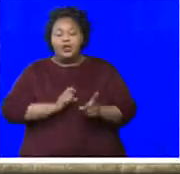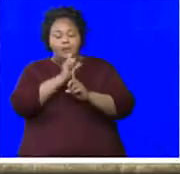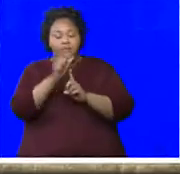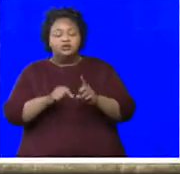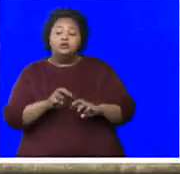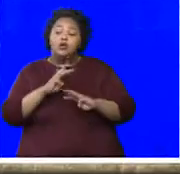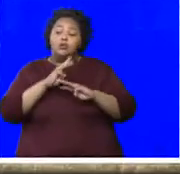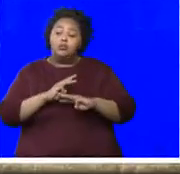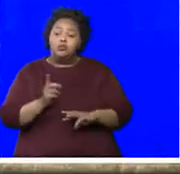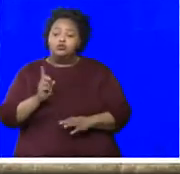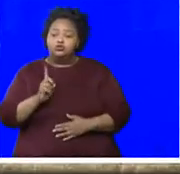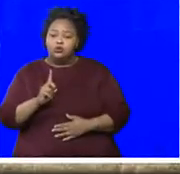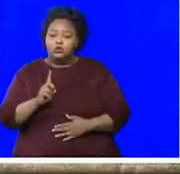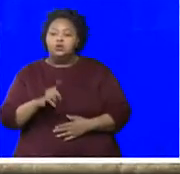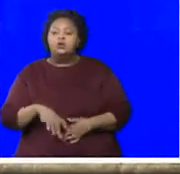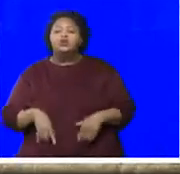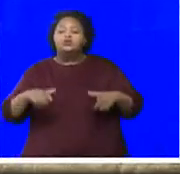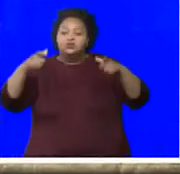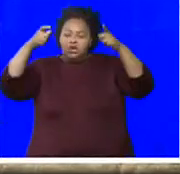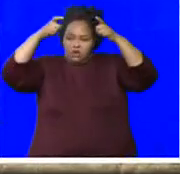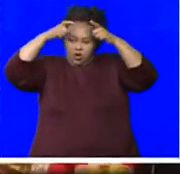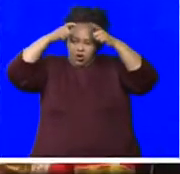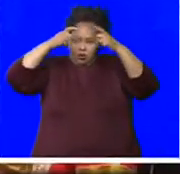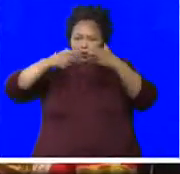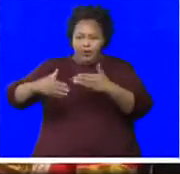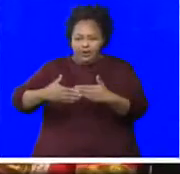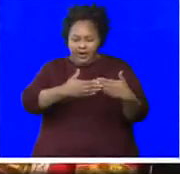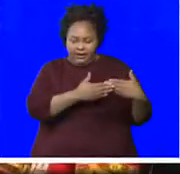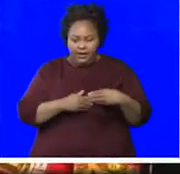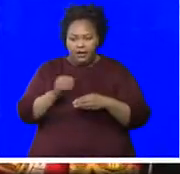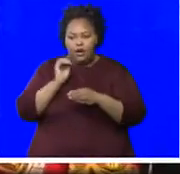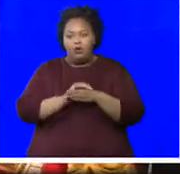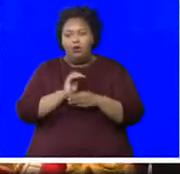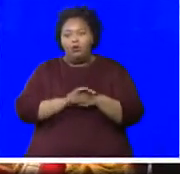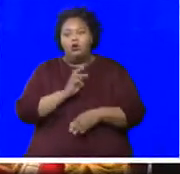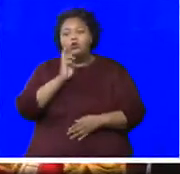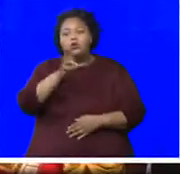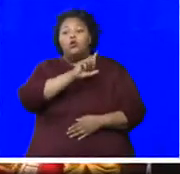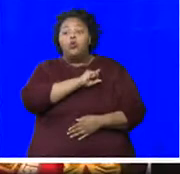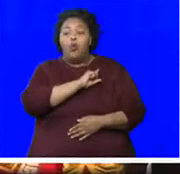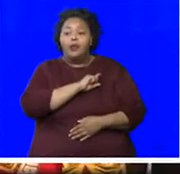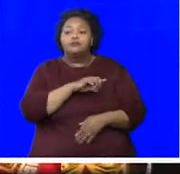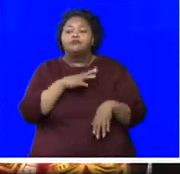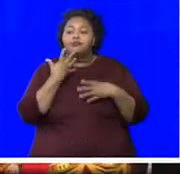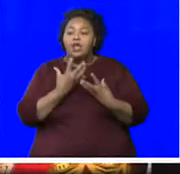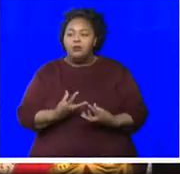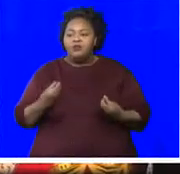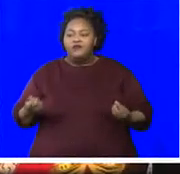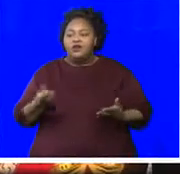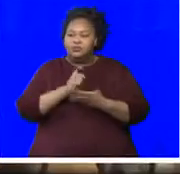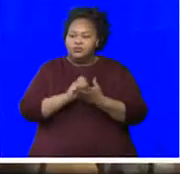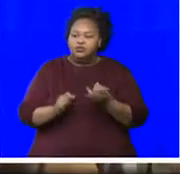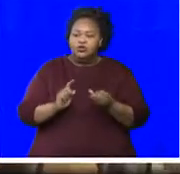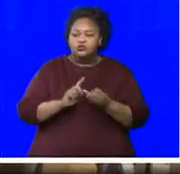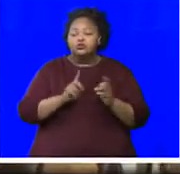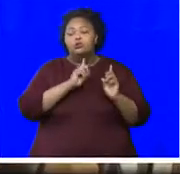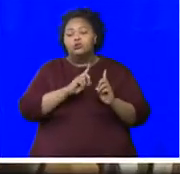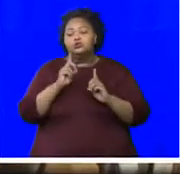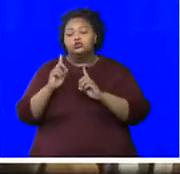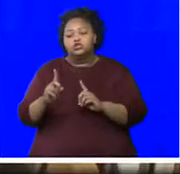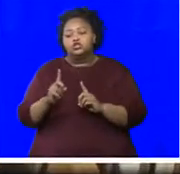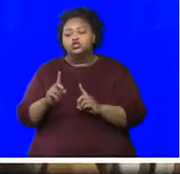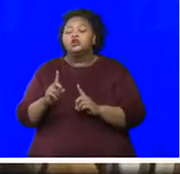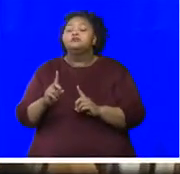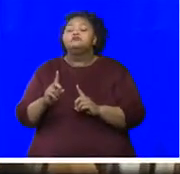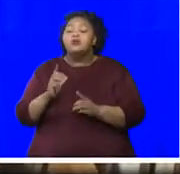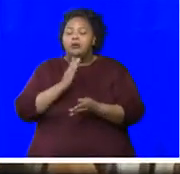lenkomo batayiphatha ngetandlato timbili njengoba seyita usita bafundzi nabo bothishela ngelwati